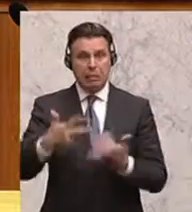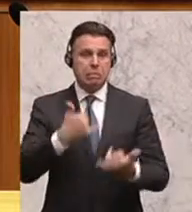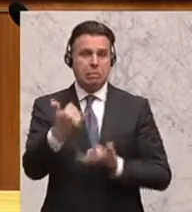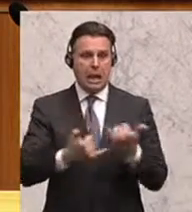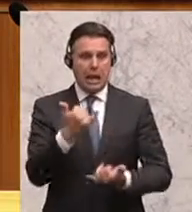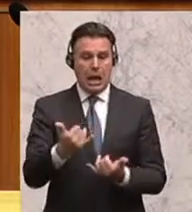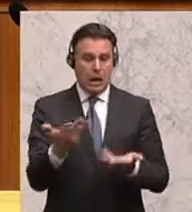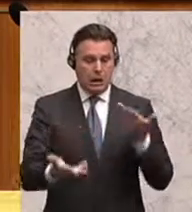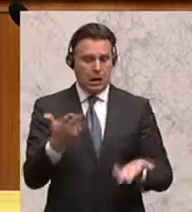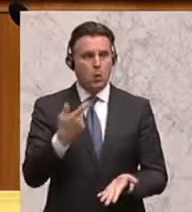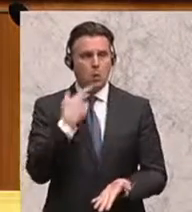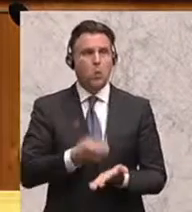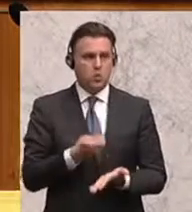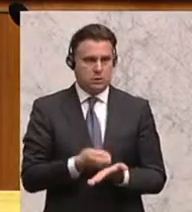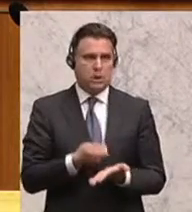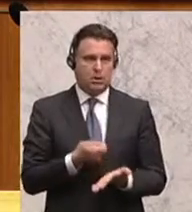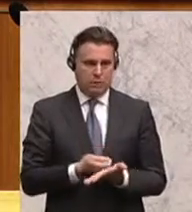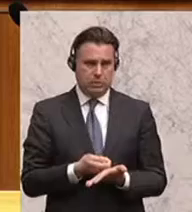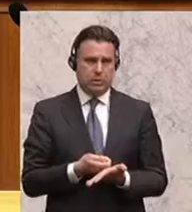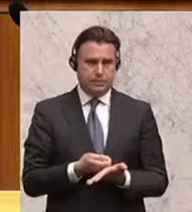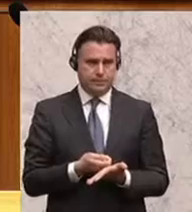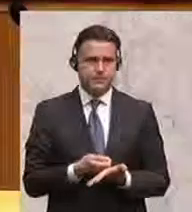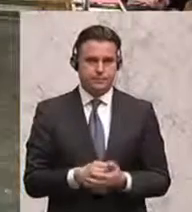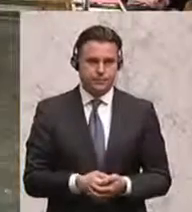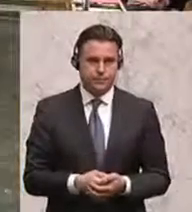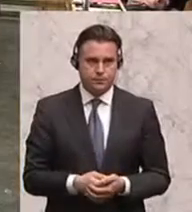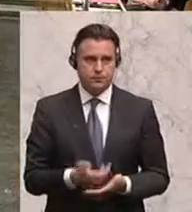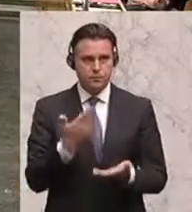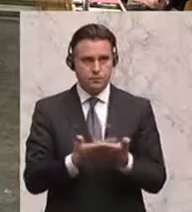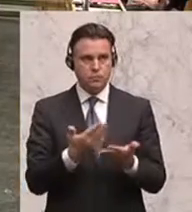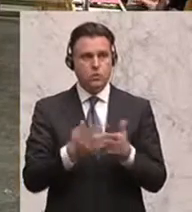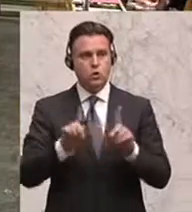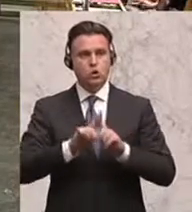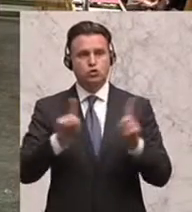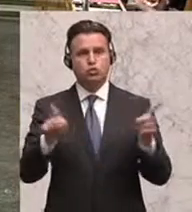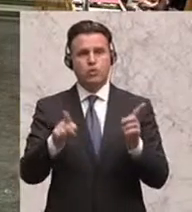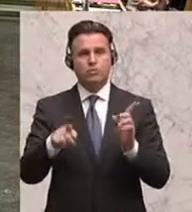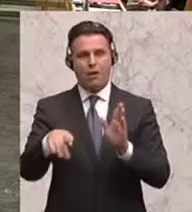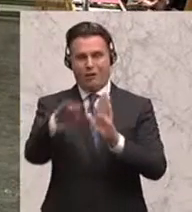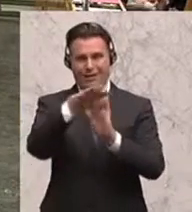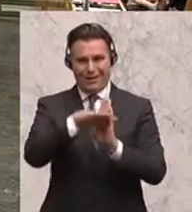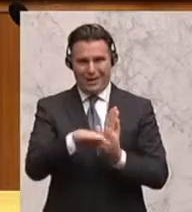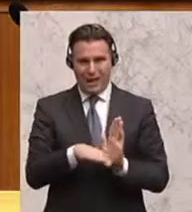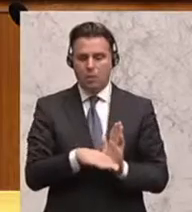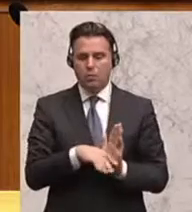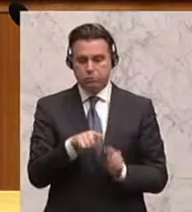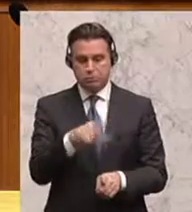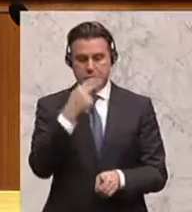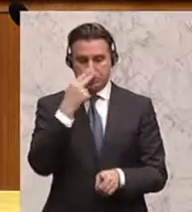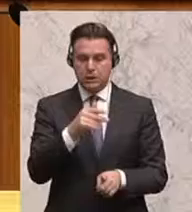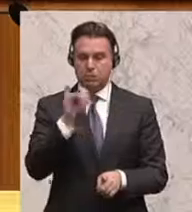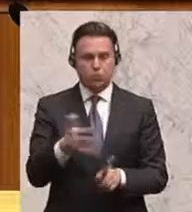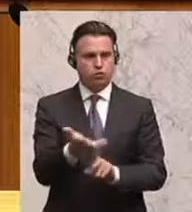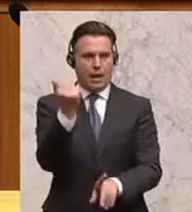kosten etwas daher sage ich je nach wir haben hier bei diesem sonderregelungen in erster linie an zu